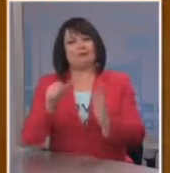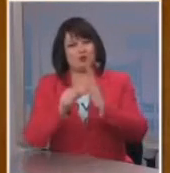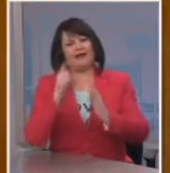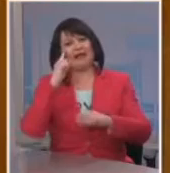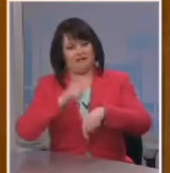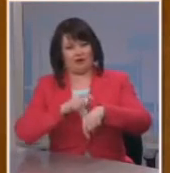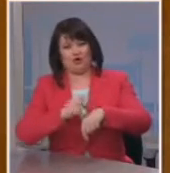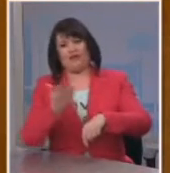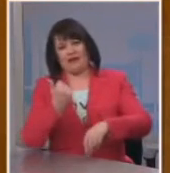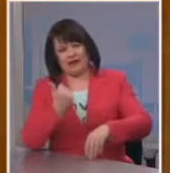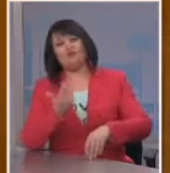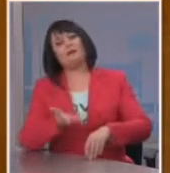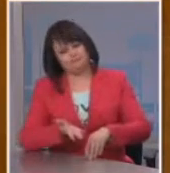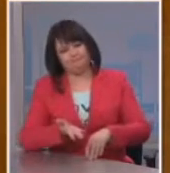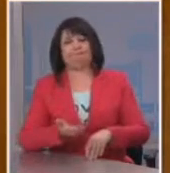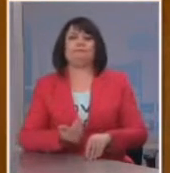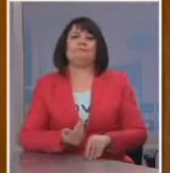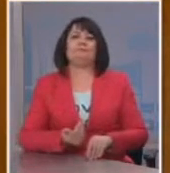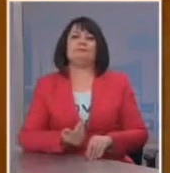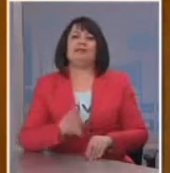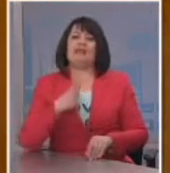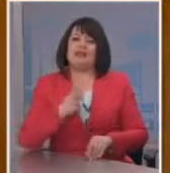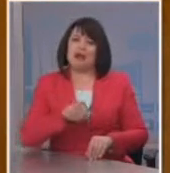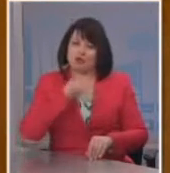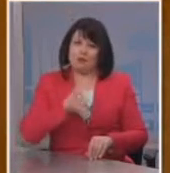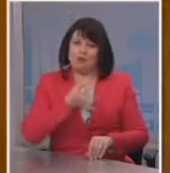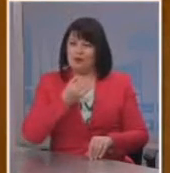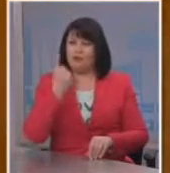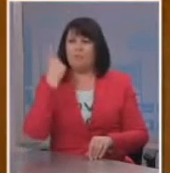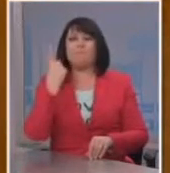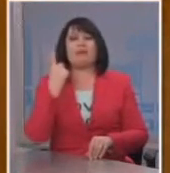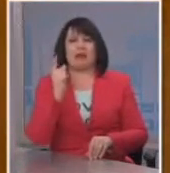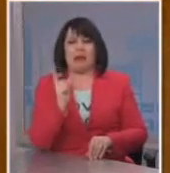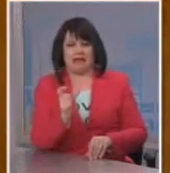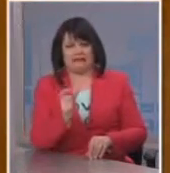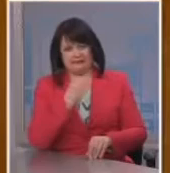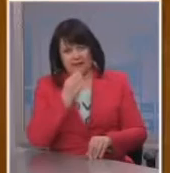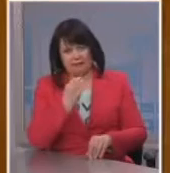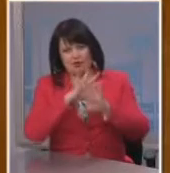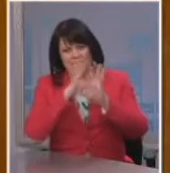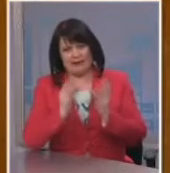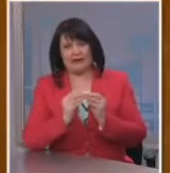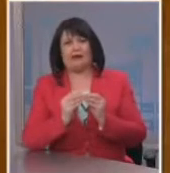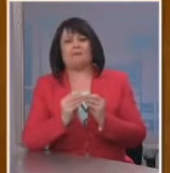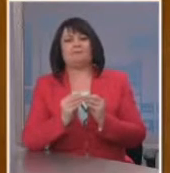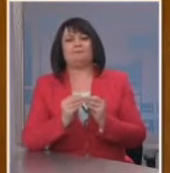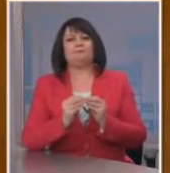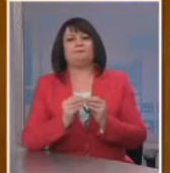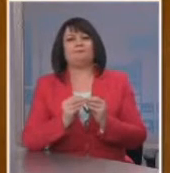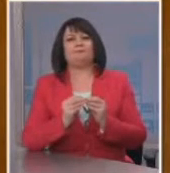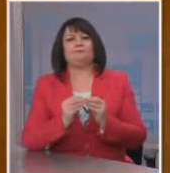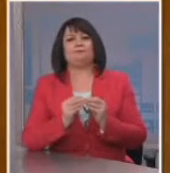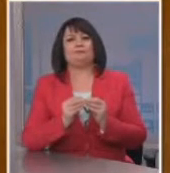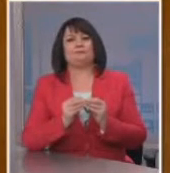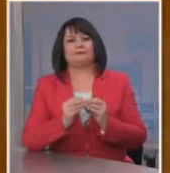την έλλειψη του χρόνου, τα όρια του χρόνου. Θα ήθελα να ακυρώσω απλώς μία συνολικότερη διαπίστωση. Παρόλο που η